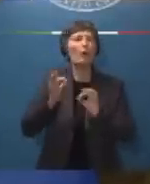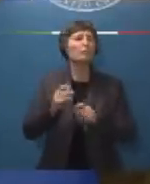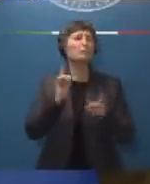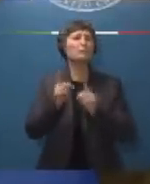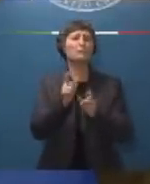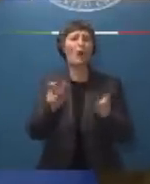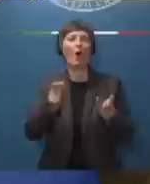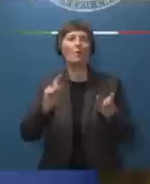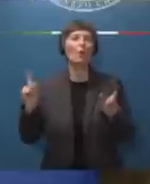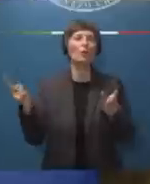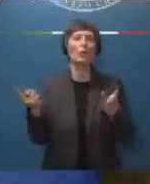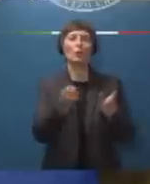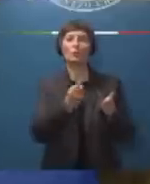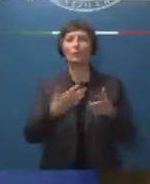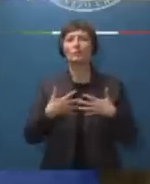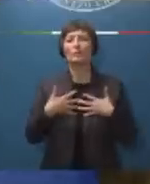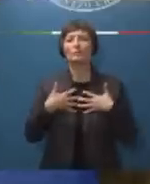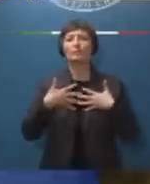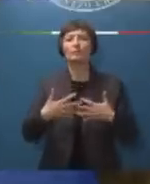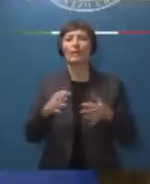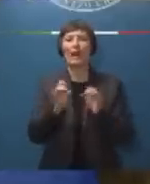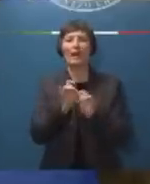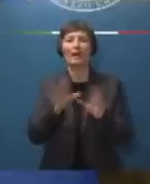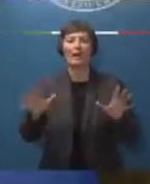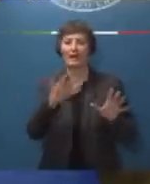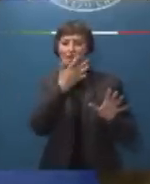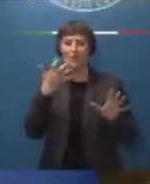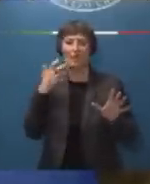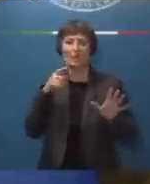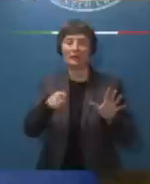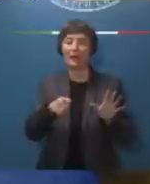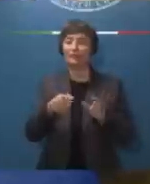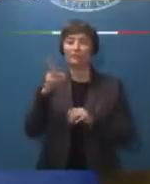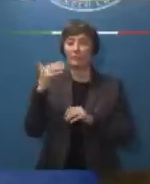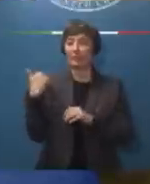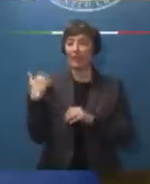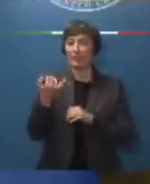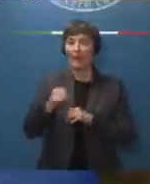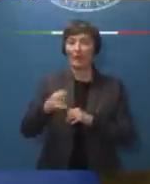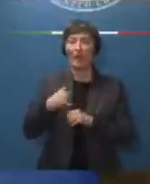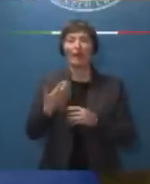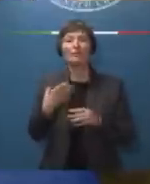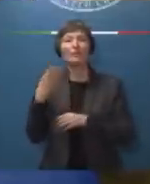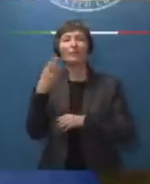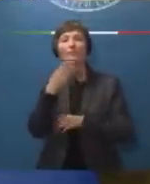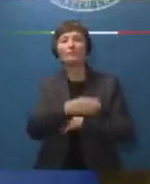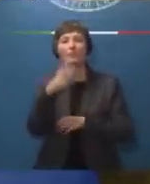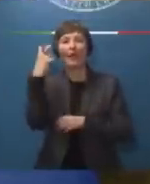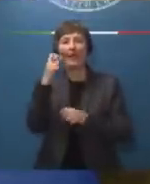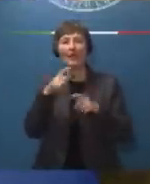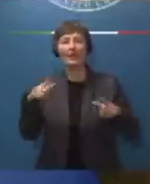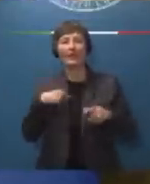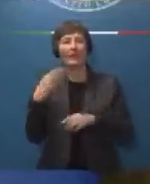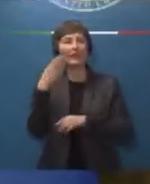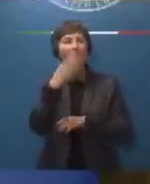libertà a fine febbraio Io sono stata a Kiev dove tra le altre cose mi ero impegnata ospitare